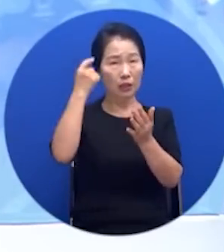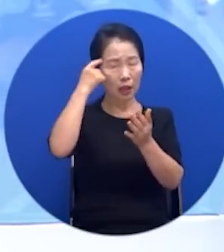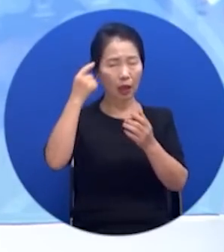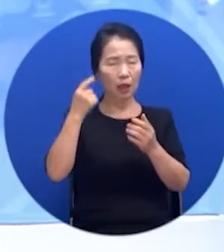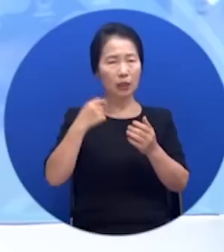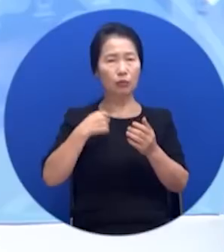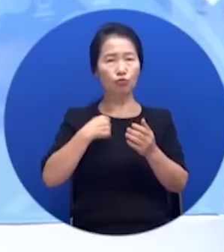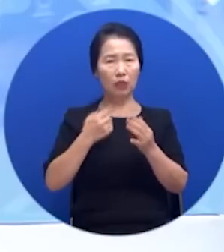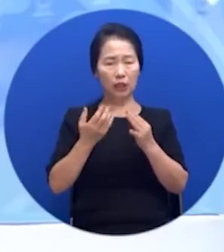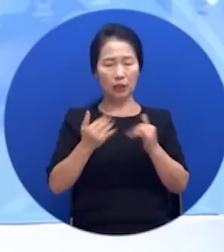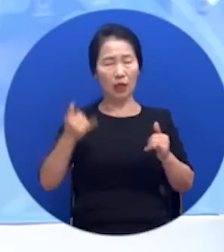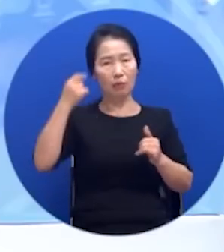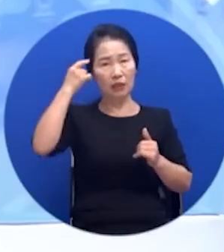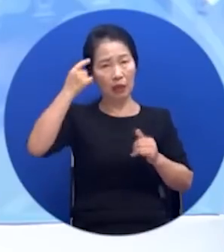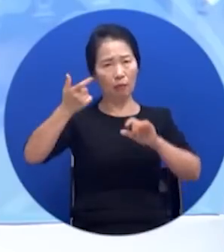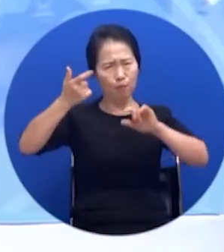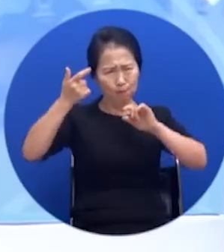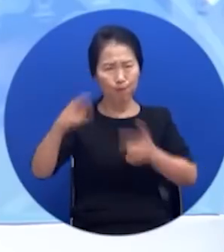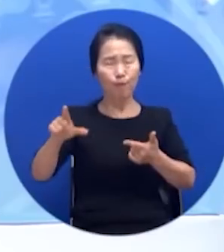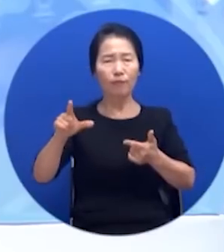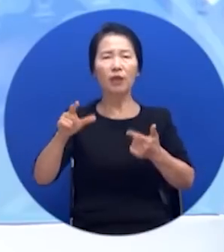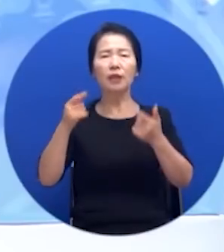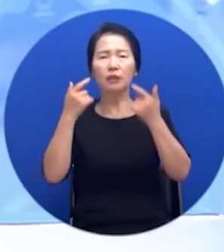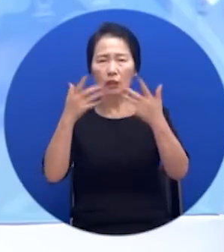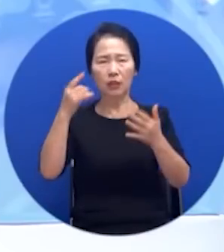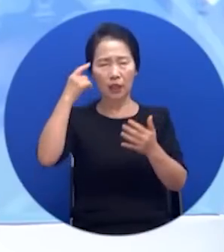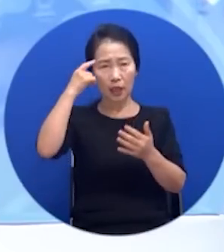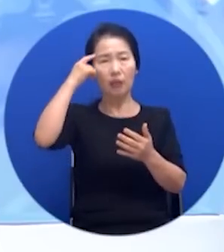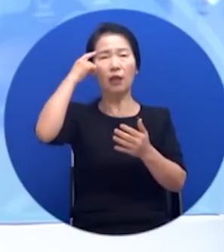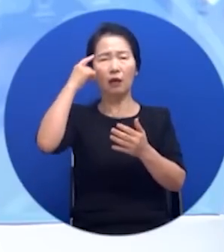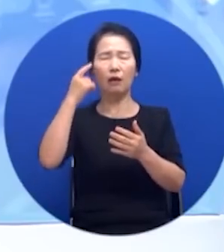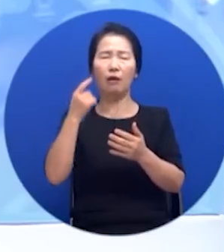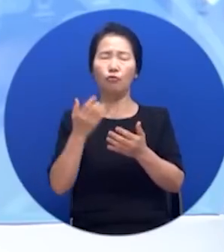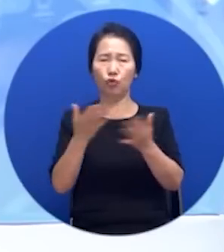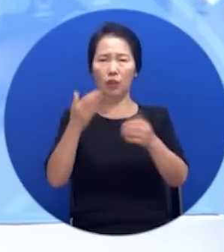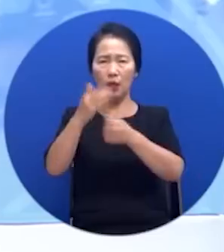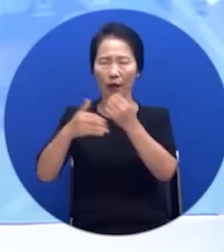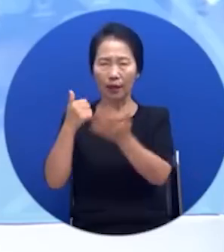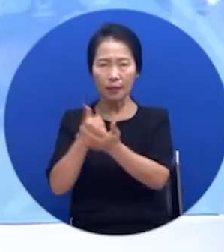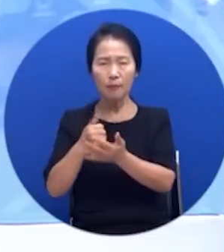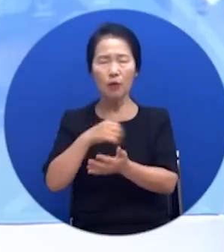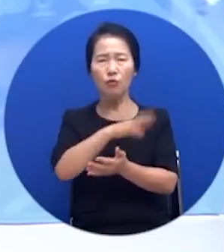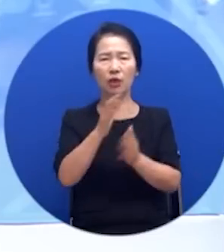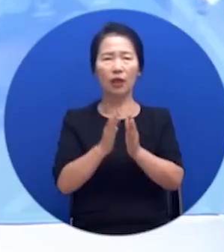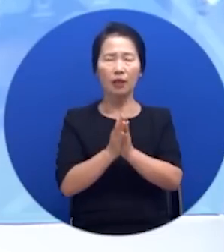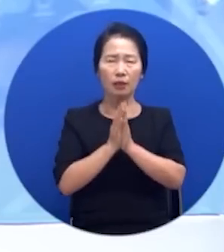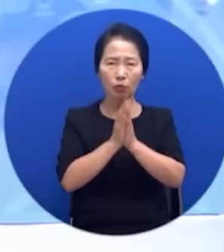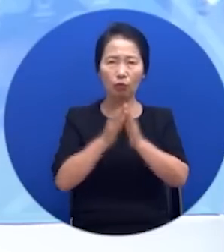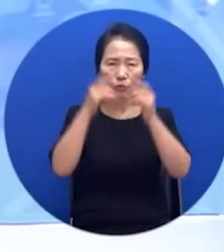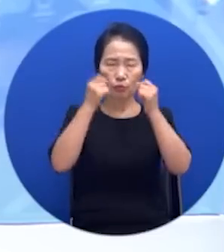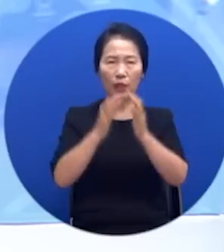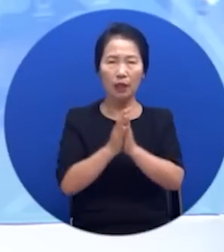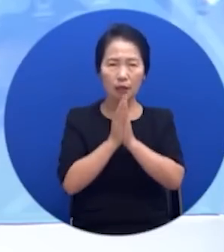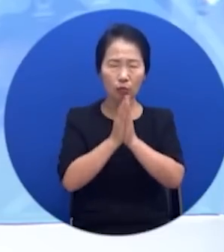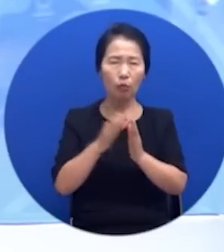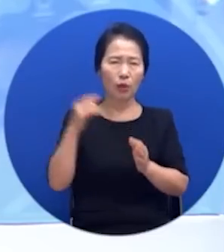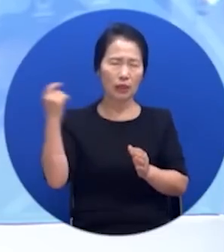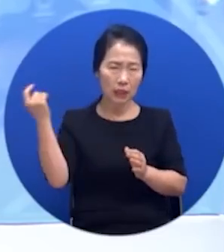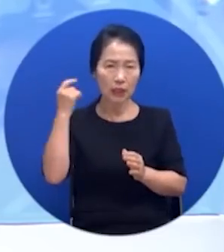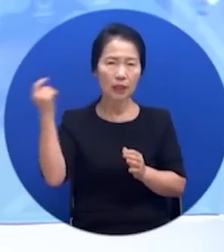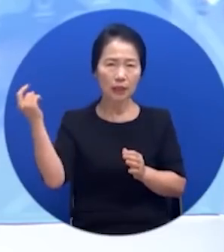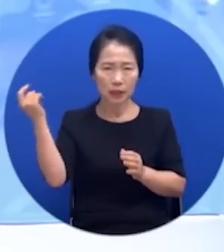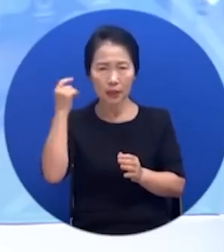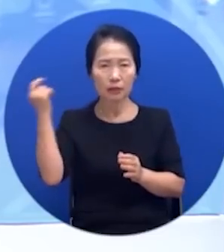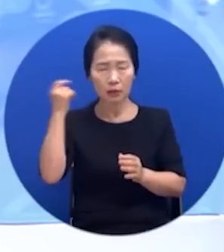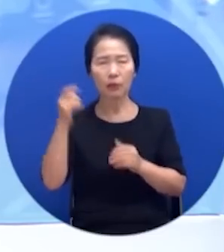철저히 깨닫게 하시는 하나님께서 우리의 눈물의 기도를 들으시고 전능하신 주님께서 한